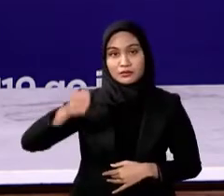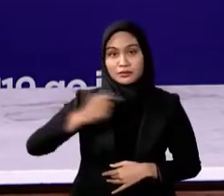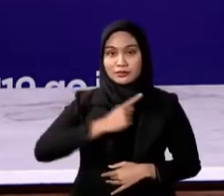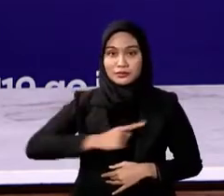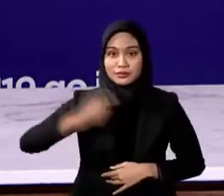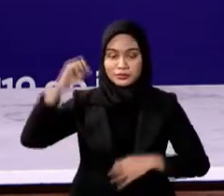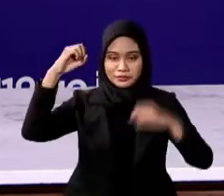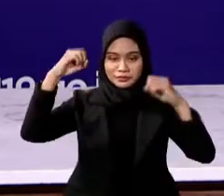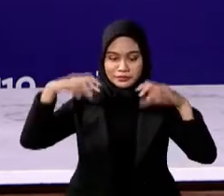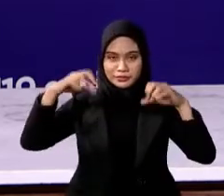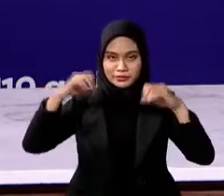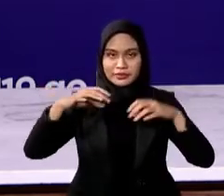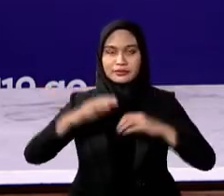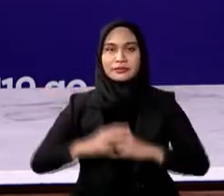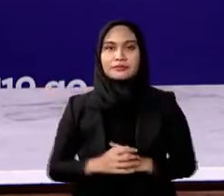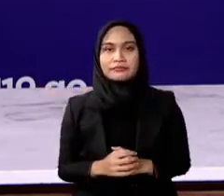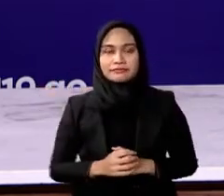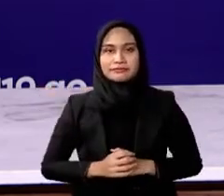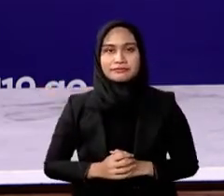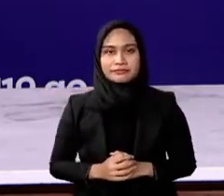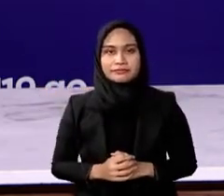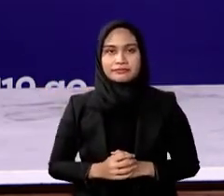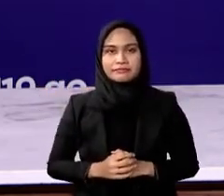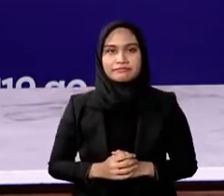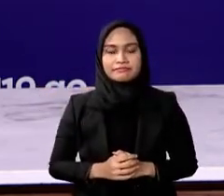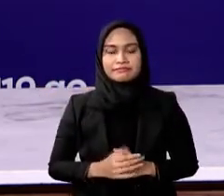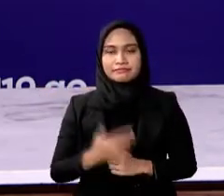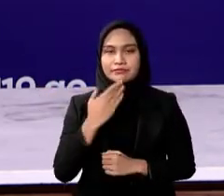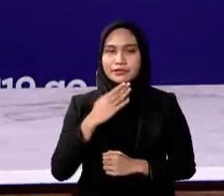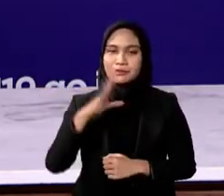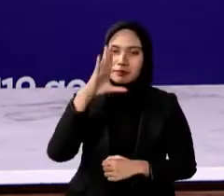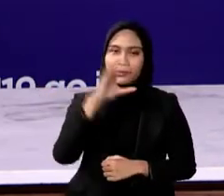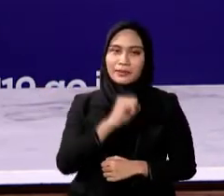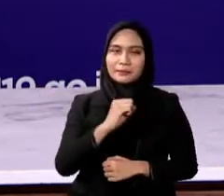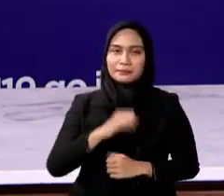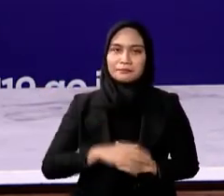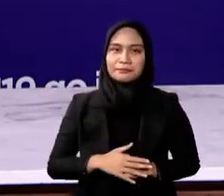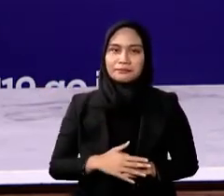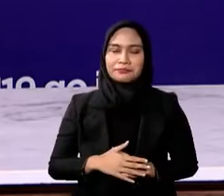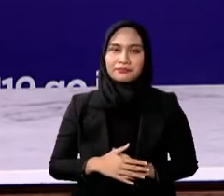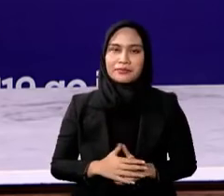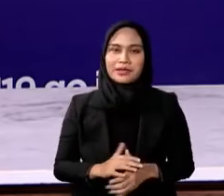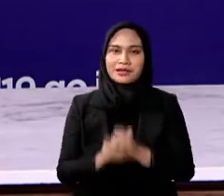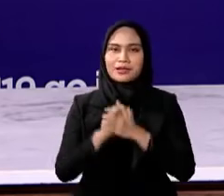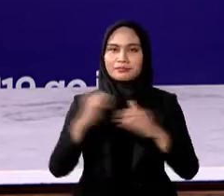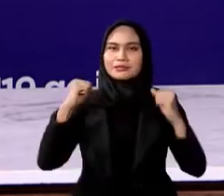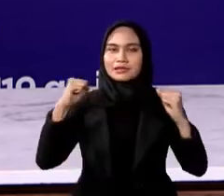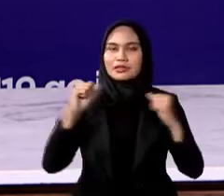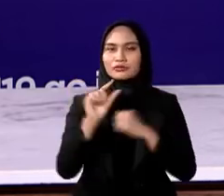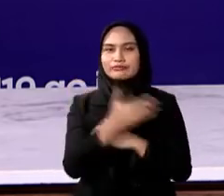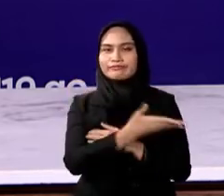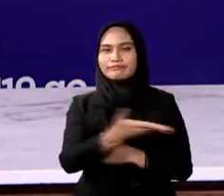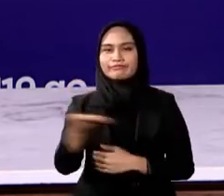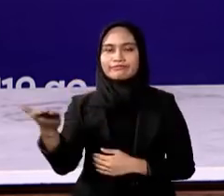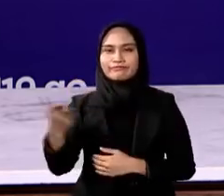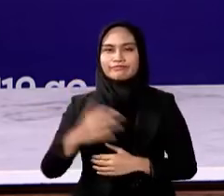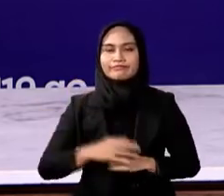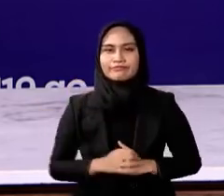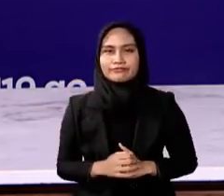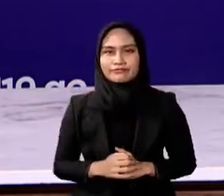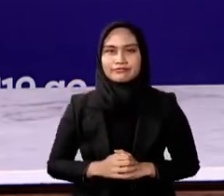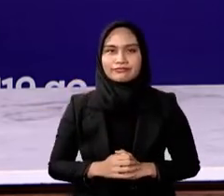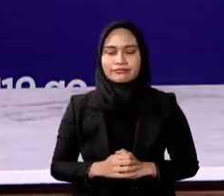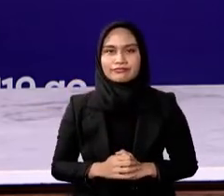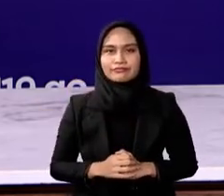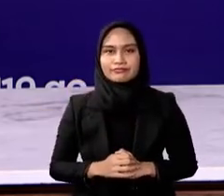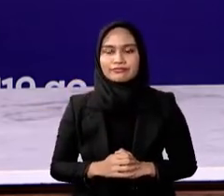Assalamualaikum warahmatullahi wabarakatuh. Selamat malam, salam sejahtera bagi kita semua.